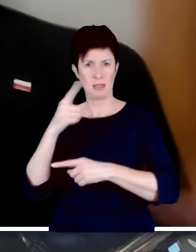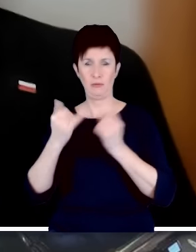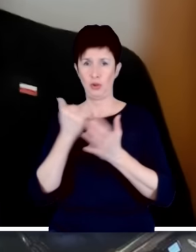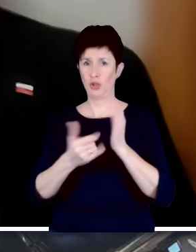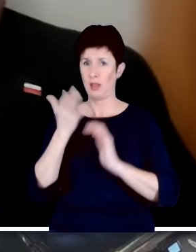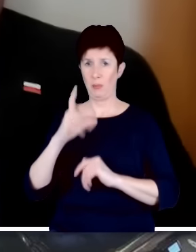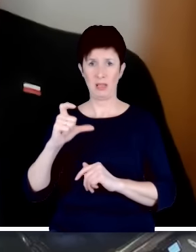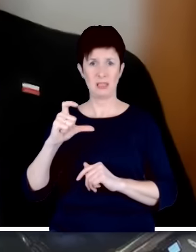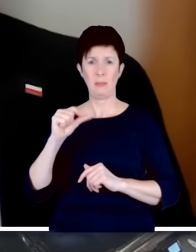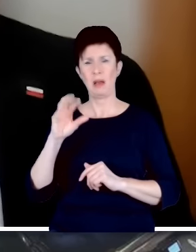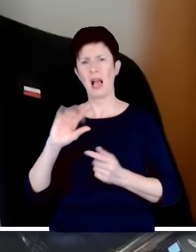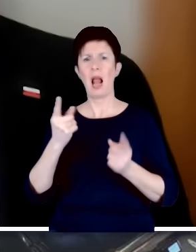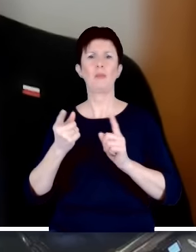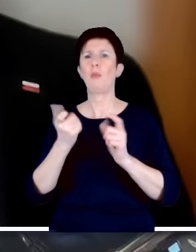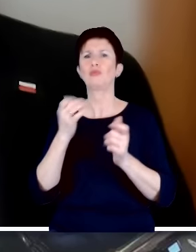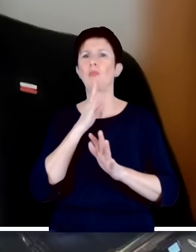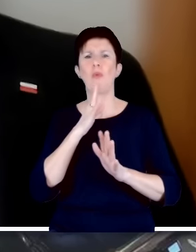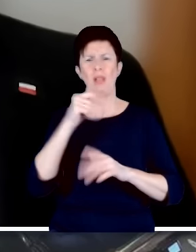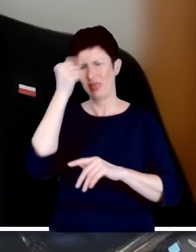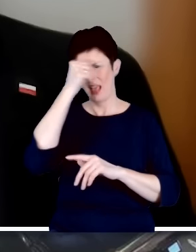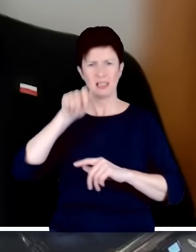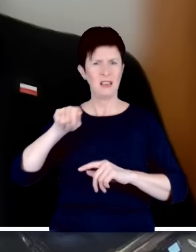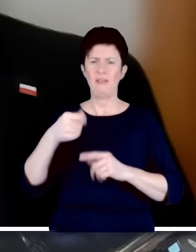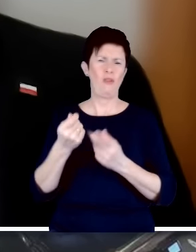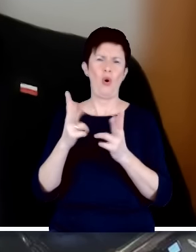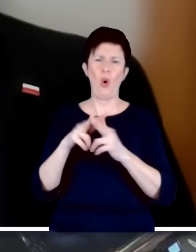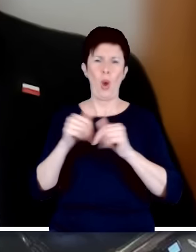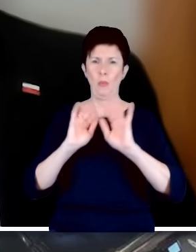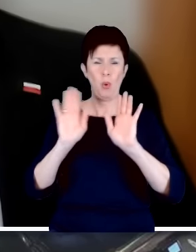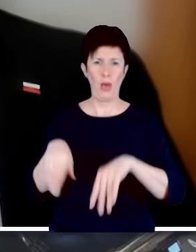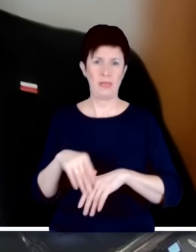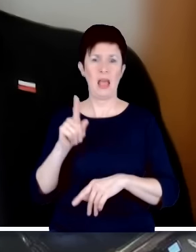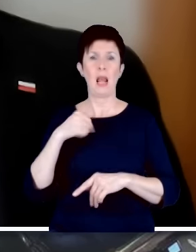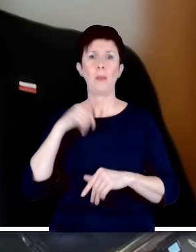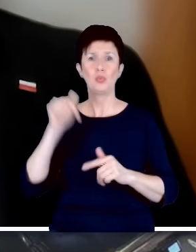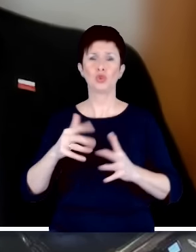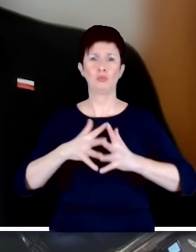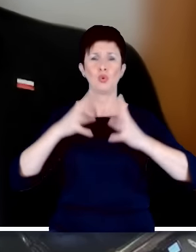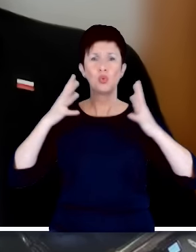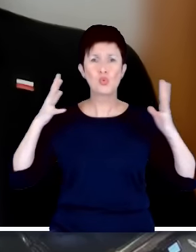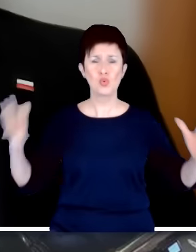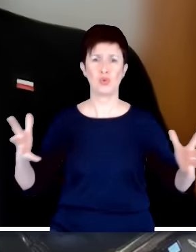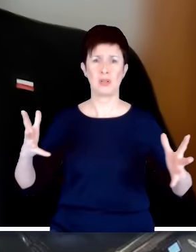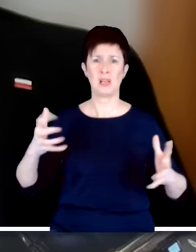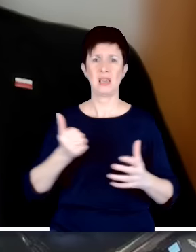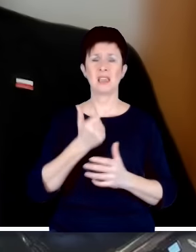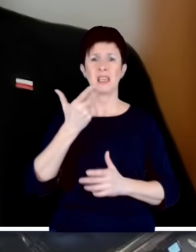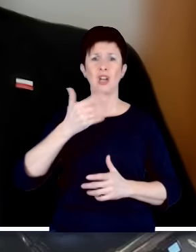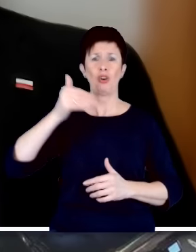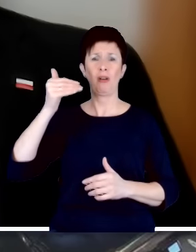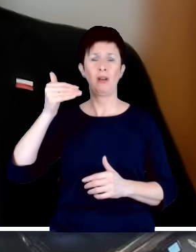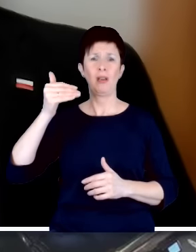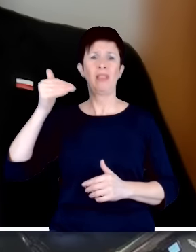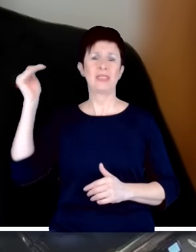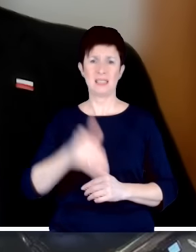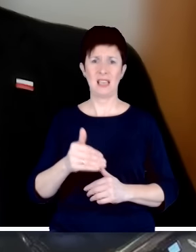czegoś podobnego, no niech się tam inaczej nazywa, ale potrzebujemy dużego międzykontynentalnego lotniska i kilku tysięcy kilometrów linii kolejowych. Jak tego nie będziemy